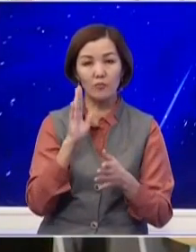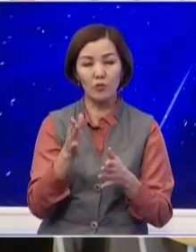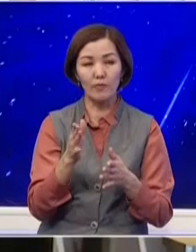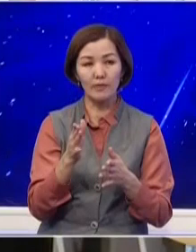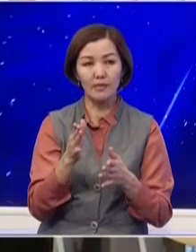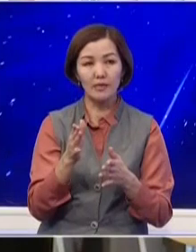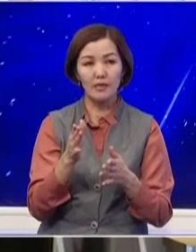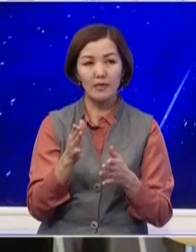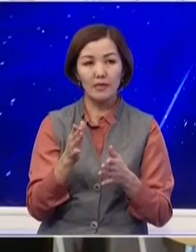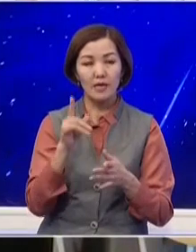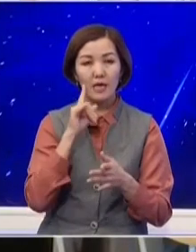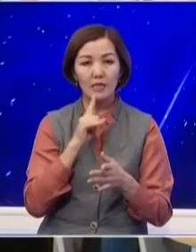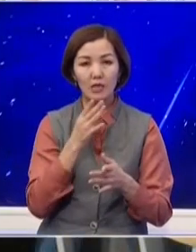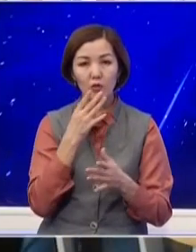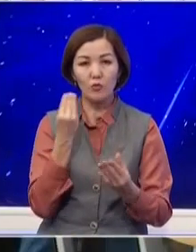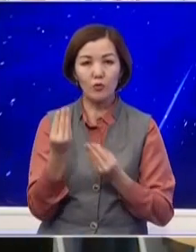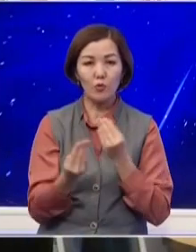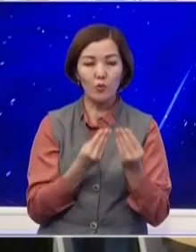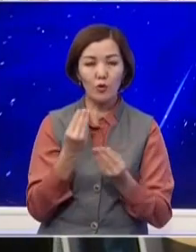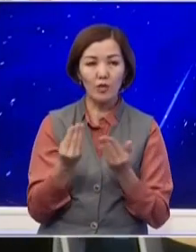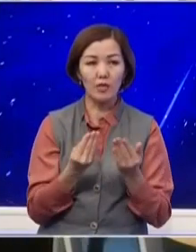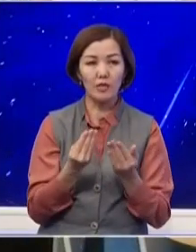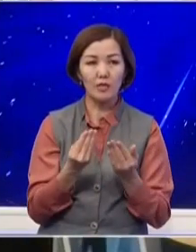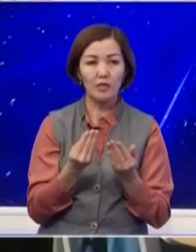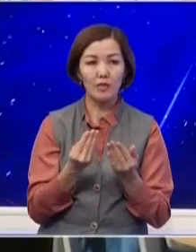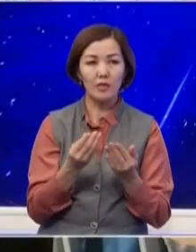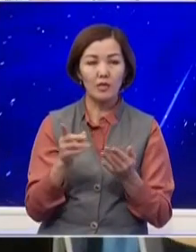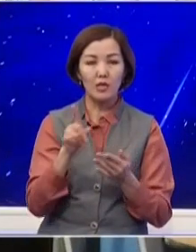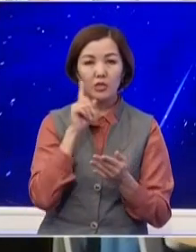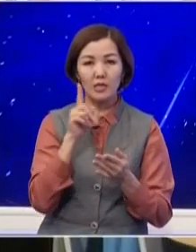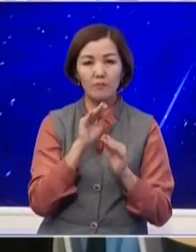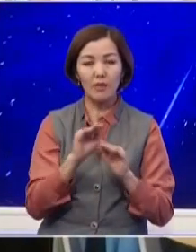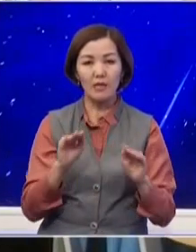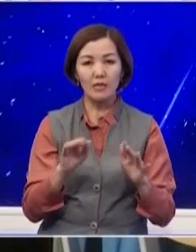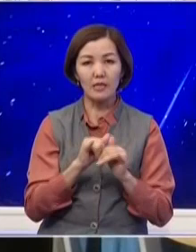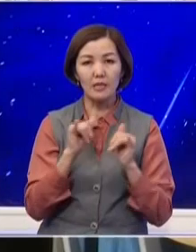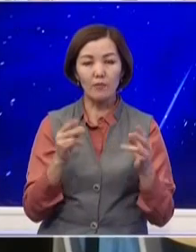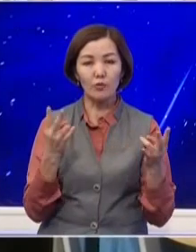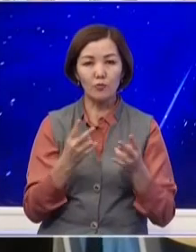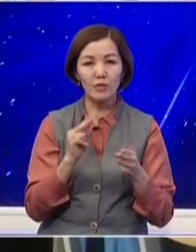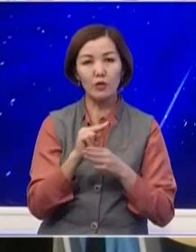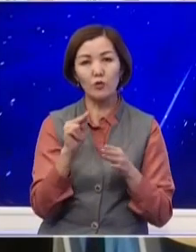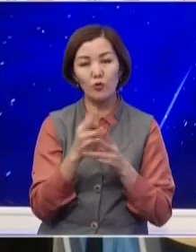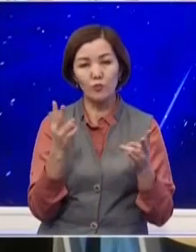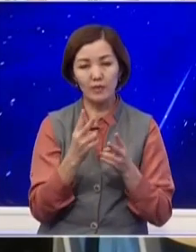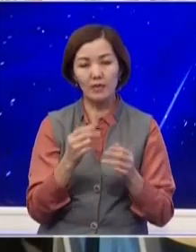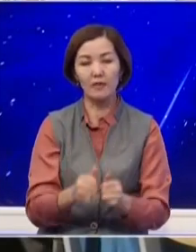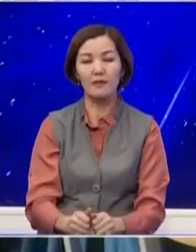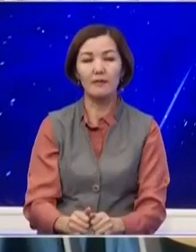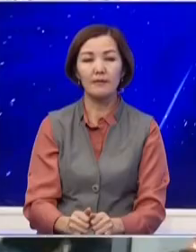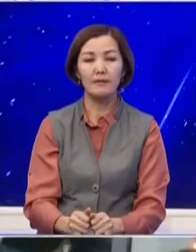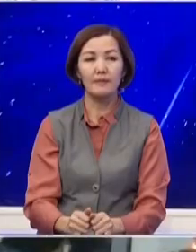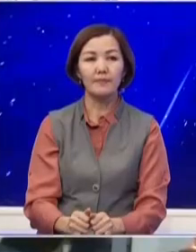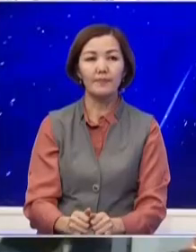мақсатымыз. Қазақтың ұлттық ойыны тоғызқұмалақты жасөспірімдер арасында ойына сіңіру мақсатында ұйымдастырып өткізіп